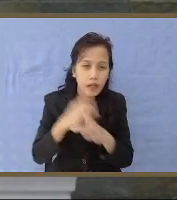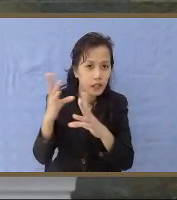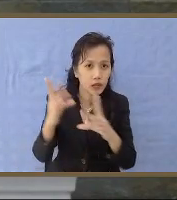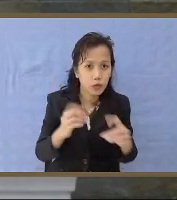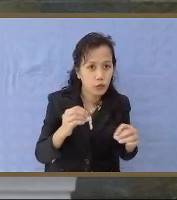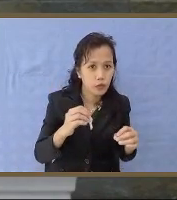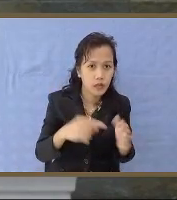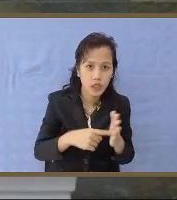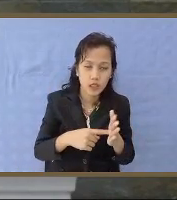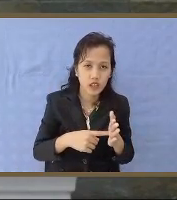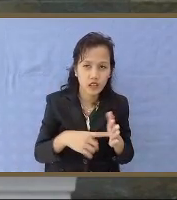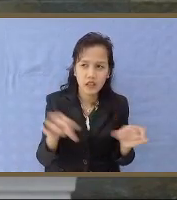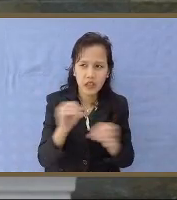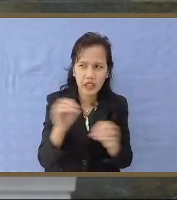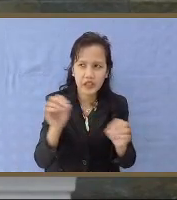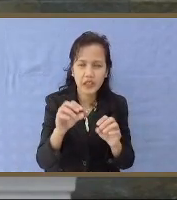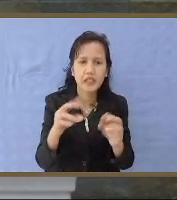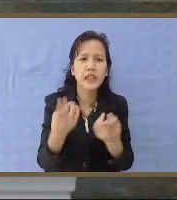Except,